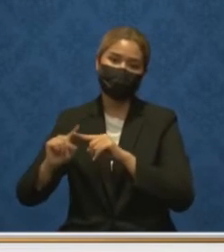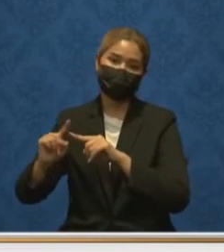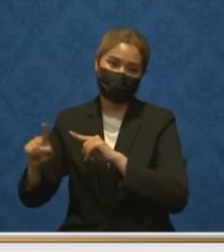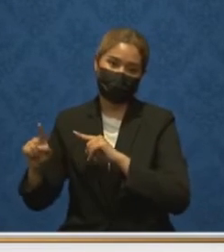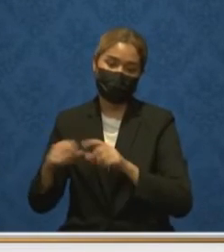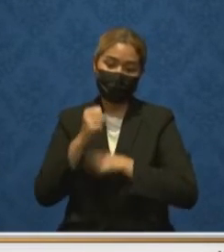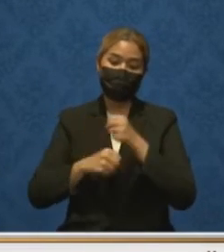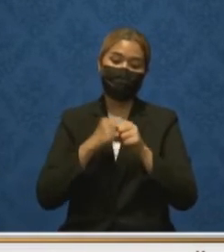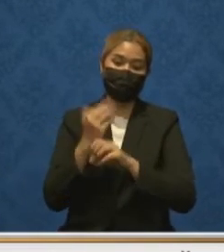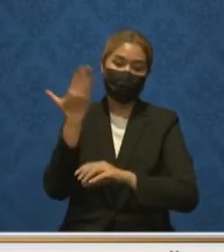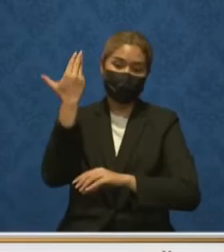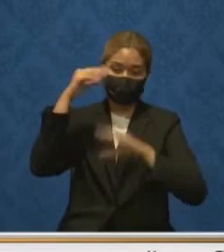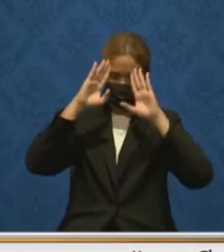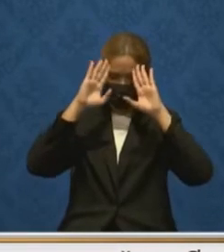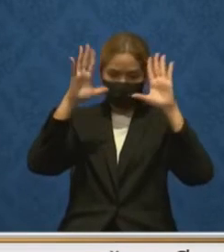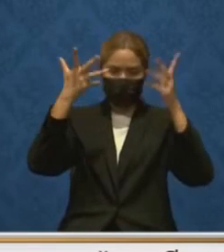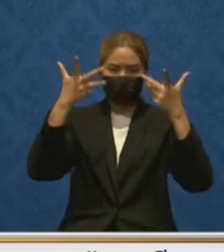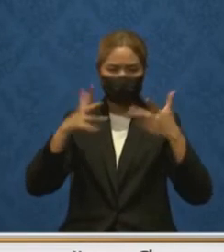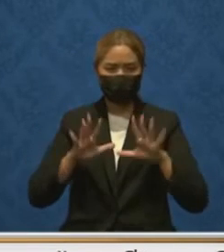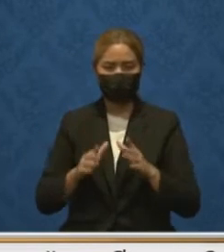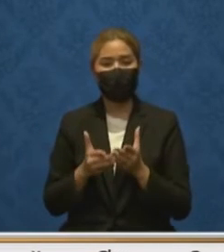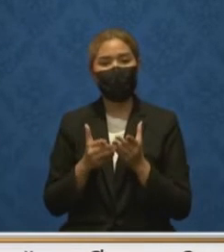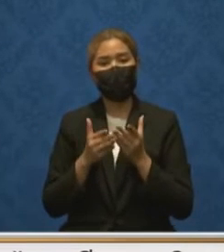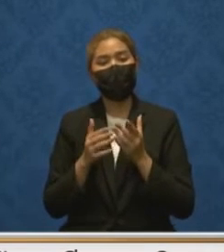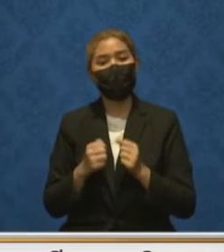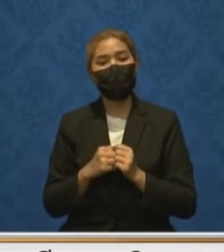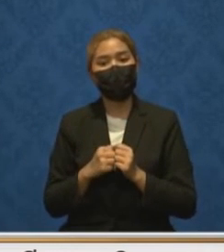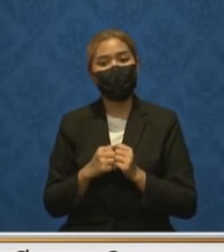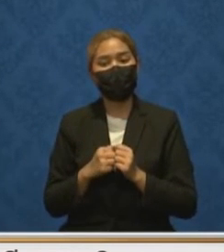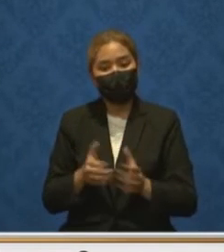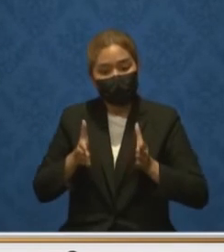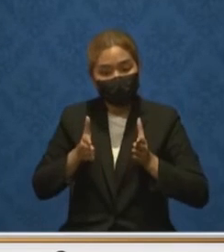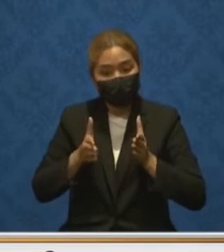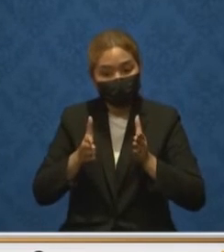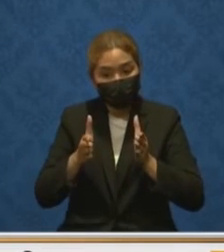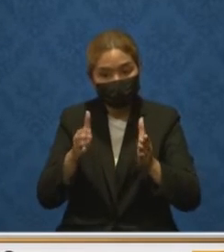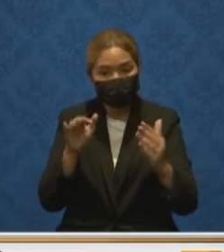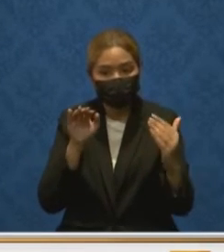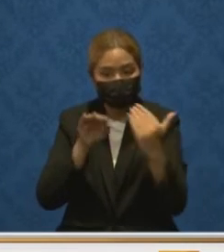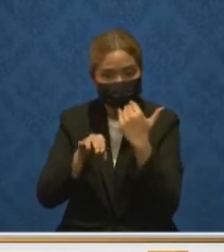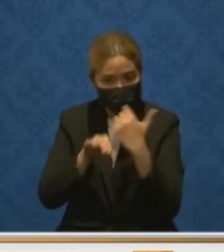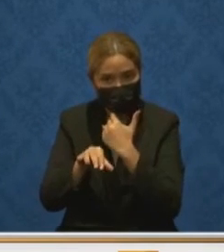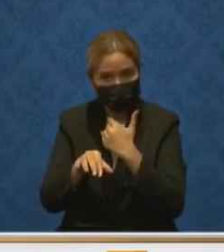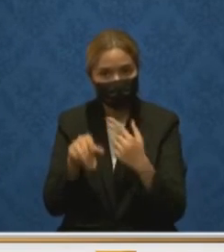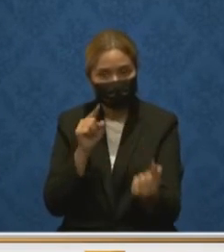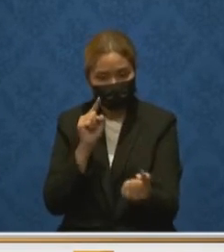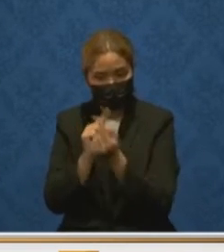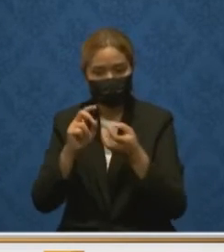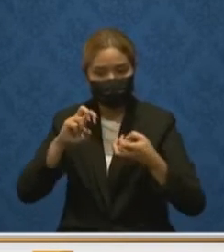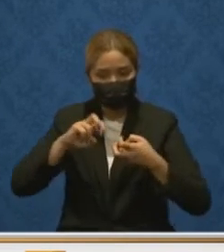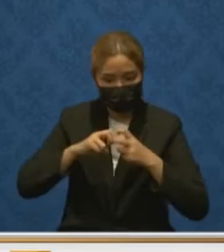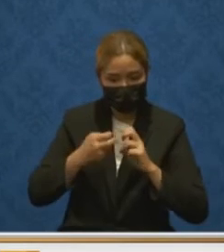ปีที่แล้วเรามีประสบการณส่ออกทางบกติดที่ดานโยอีกวนดานพ้งเสีงดานตรงซิงดาน